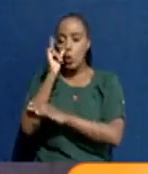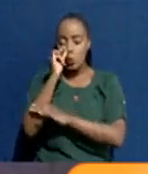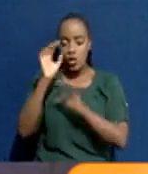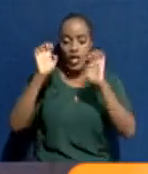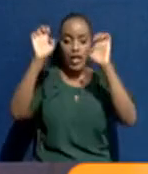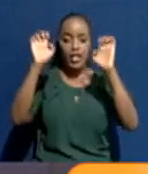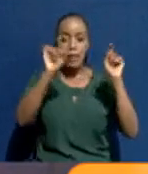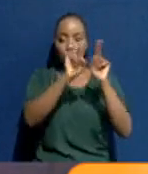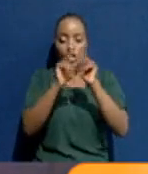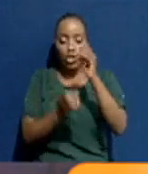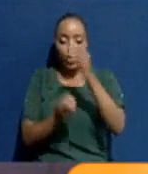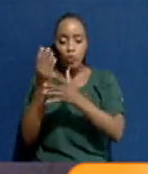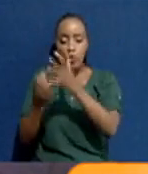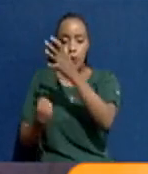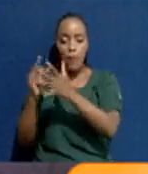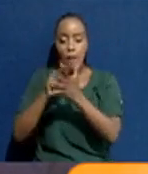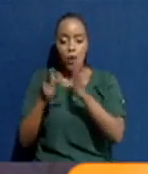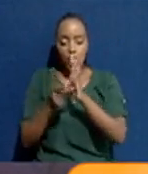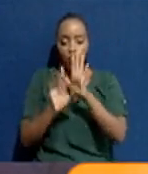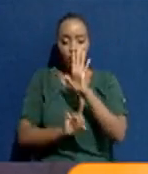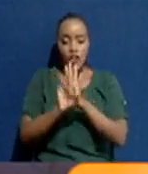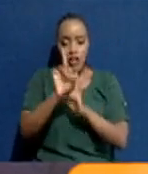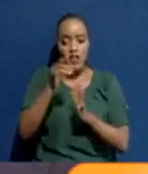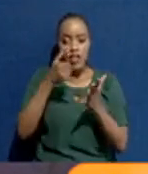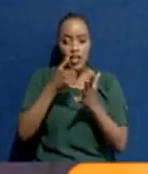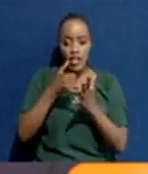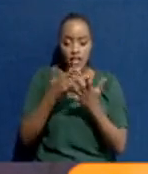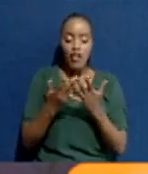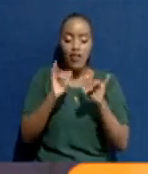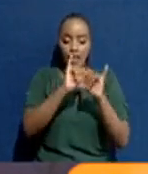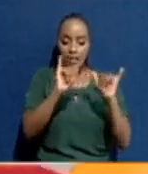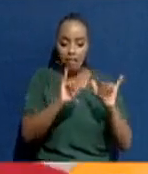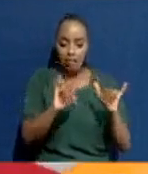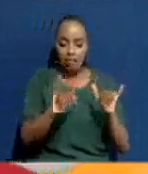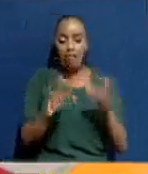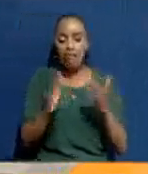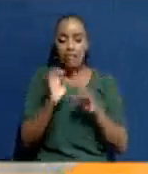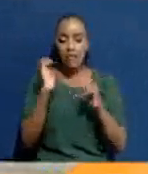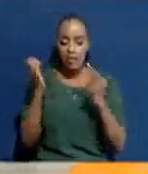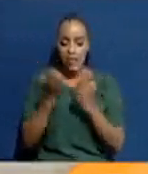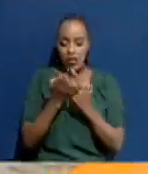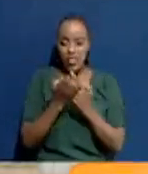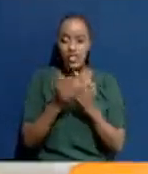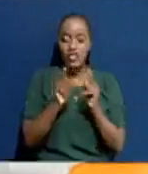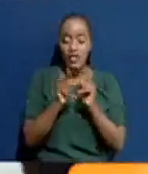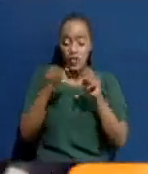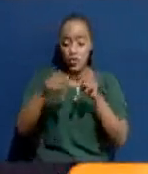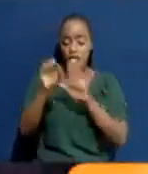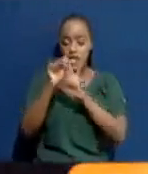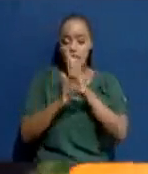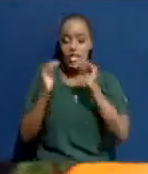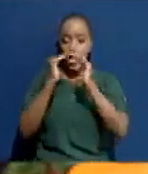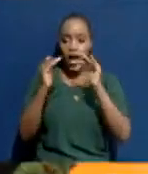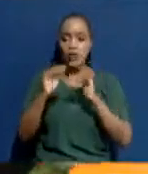Ethiopia kando na kuzindua miradi ya maendeleo nchini ikiwemo kawi safi. Kwenye mkutano wa Rais William Ruto katika ikulu ya Nairobi hii